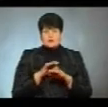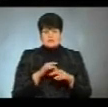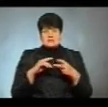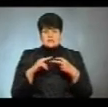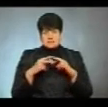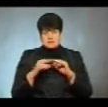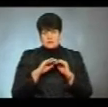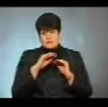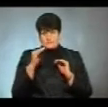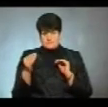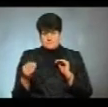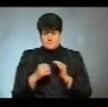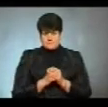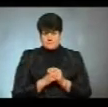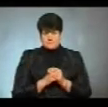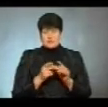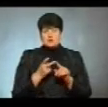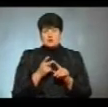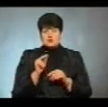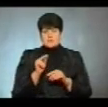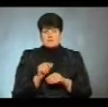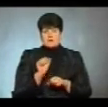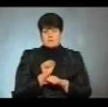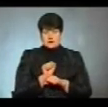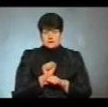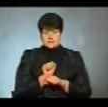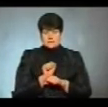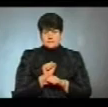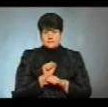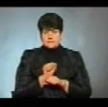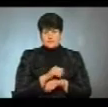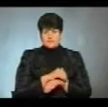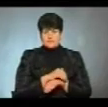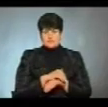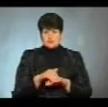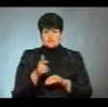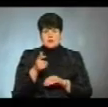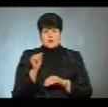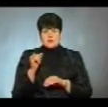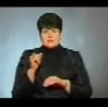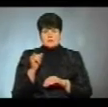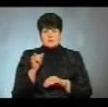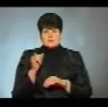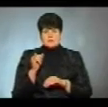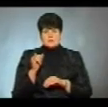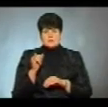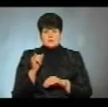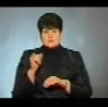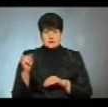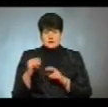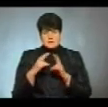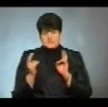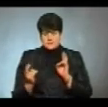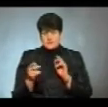верхнього шару дорожнього одягу. З 2 числа перекривається шляхопровід по вулиці в районі вулиці Гаєвської. І